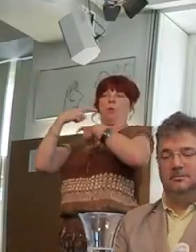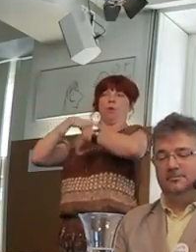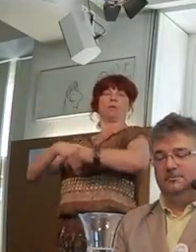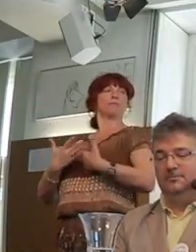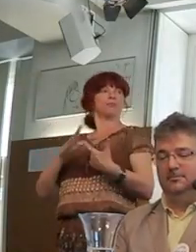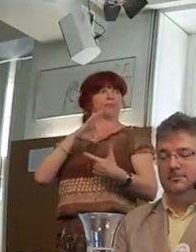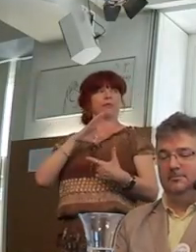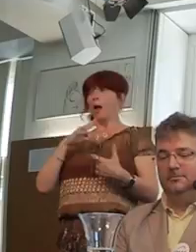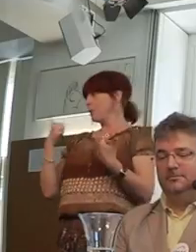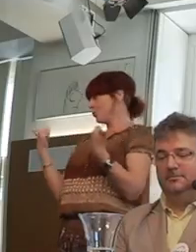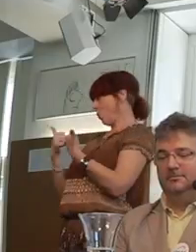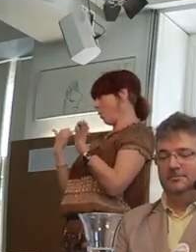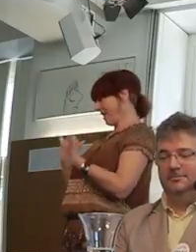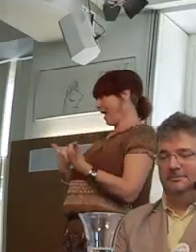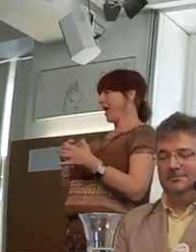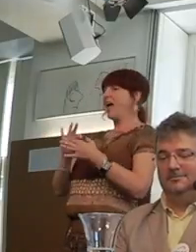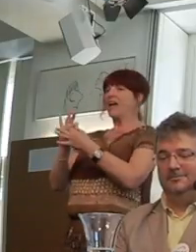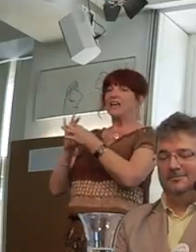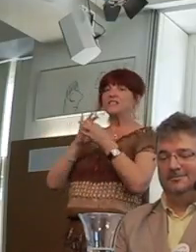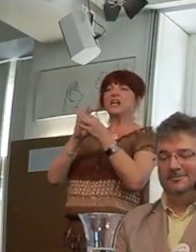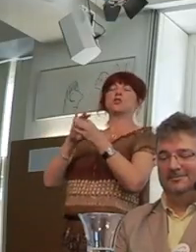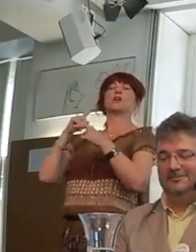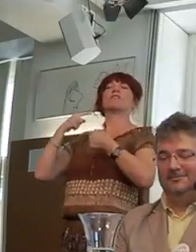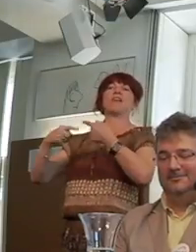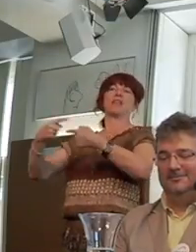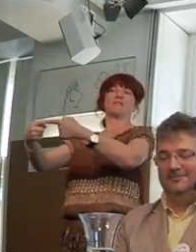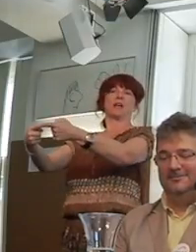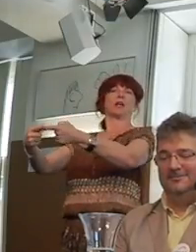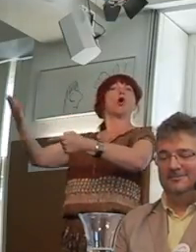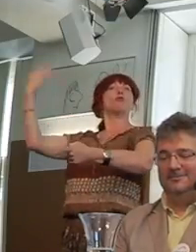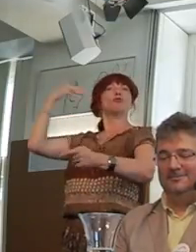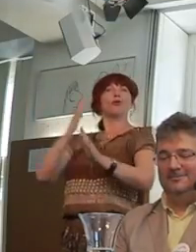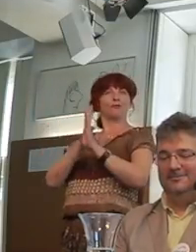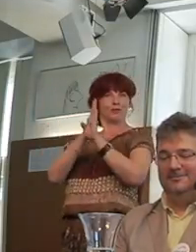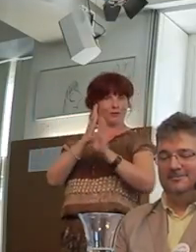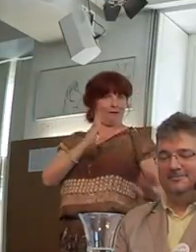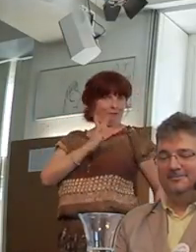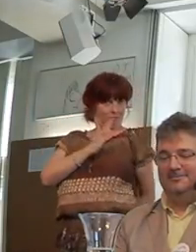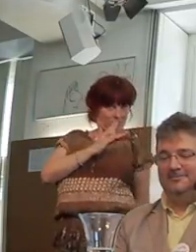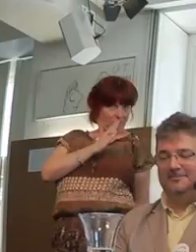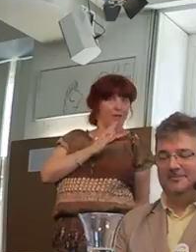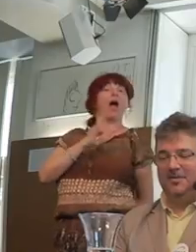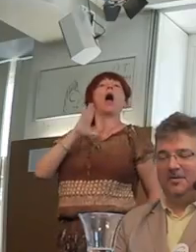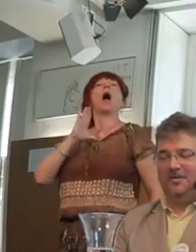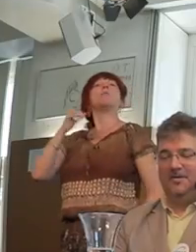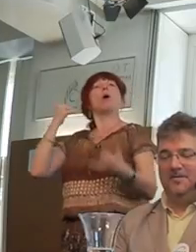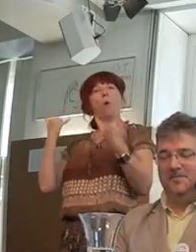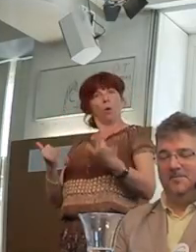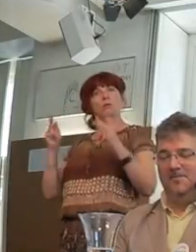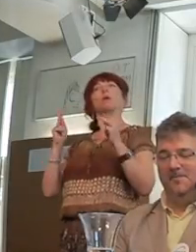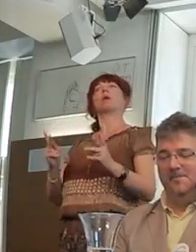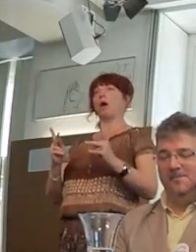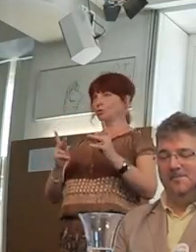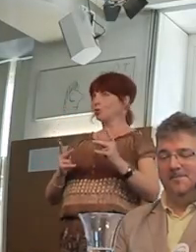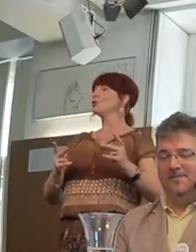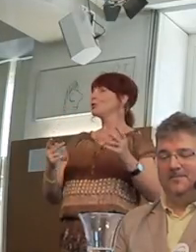Gesellschaft weiterentwickelt? Ja, gerade dieses Beispiel finde ich ja super, früher und es ist versteckt und heute kann man, schon, kann man sich